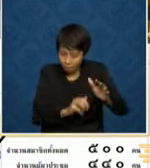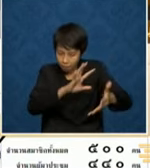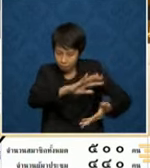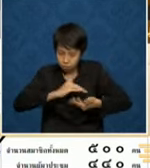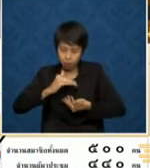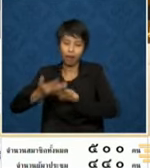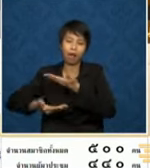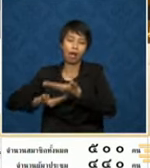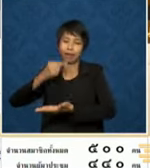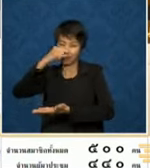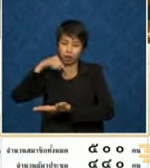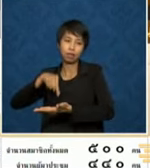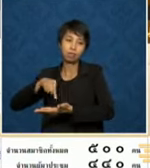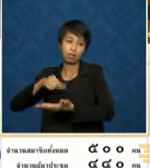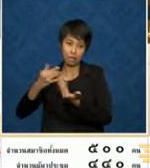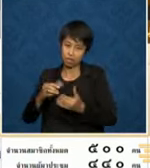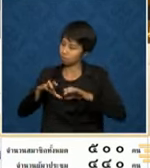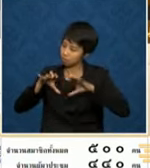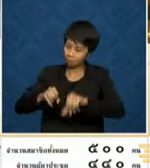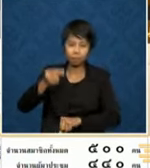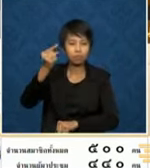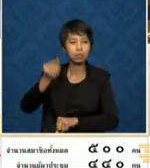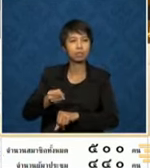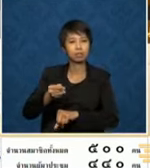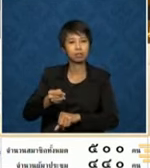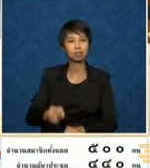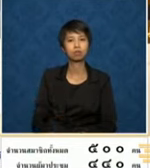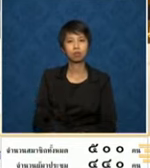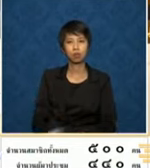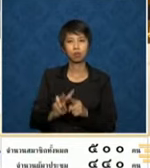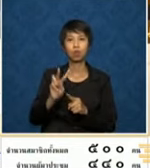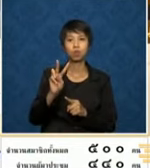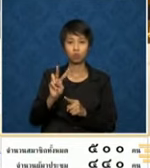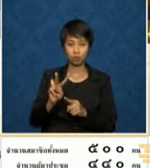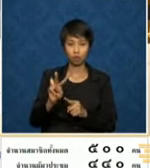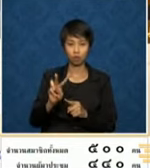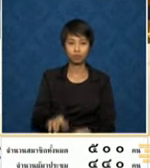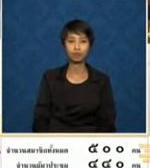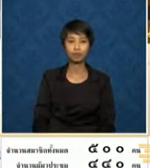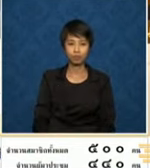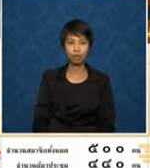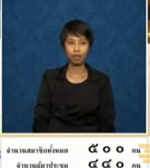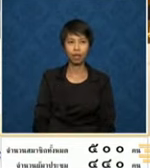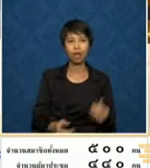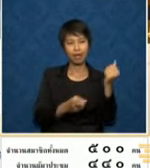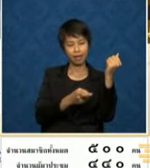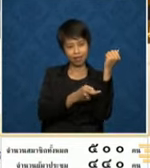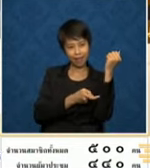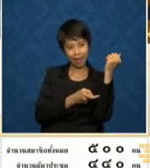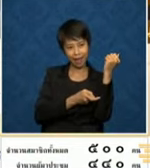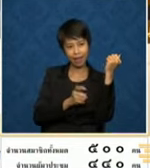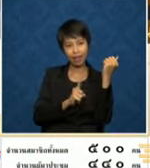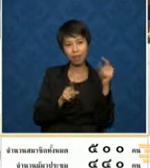รามอย่างเอาจริงเอาจังนะครับยางประเภทที่สองที่เราเรียกว่ายางทรานสิต